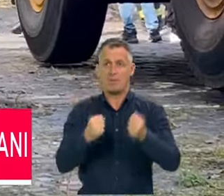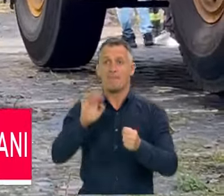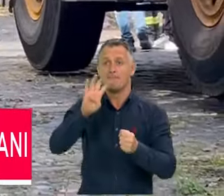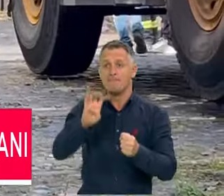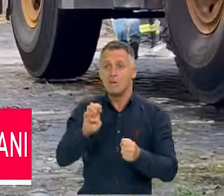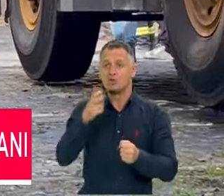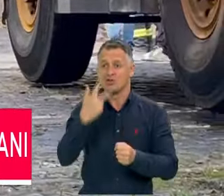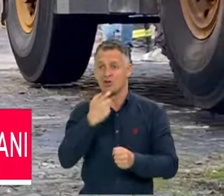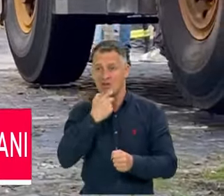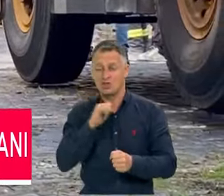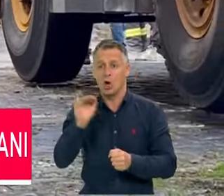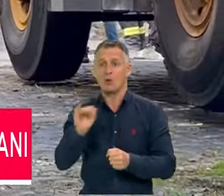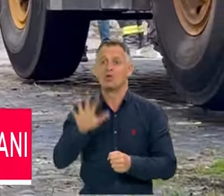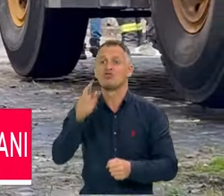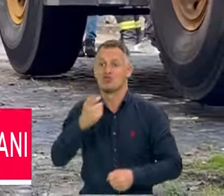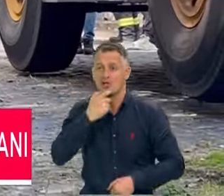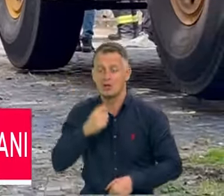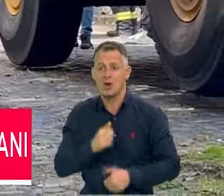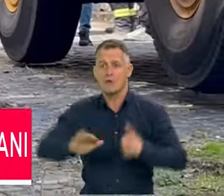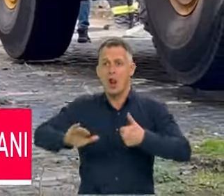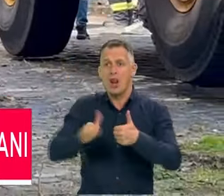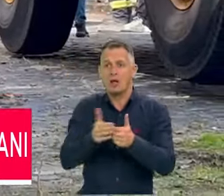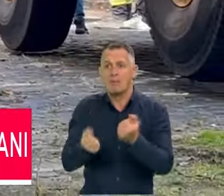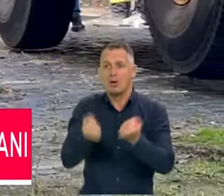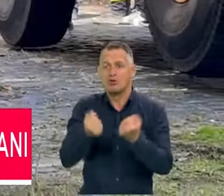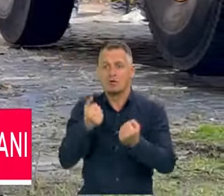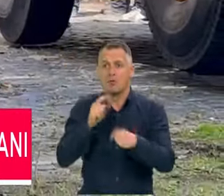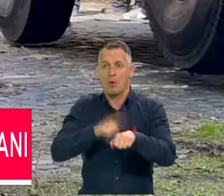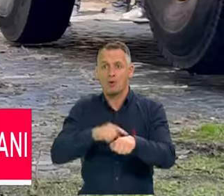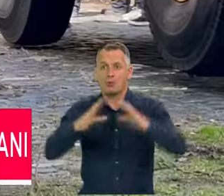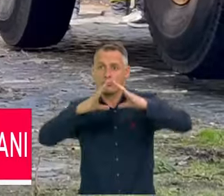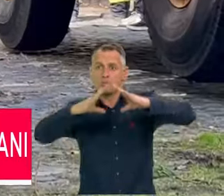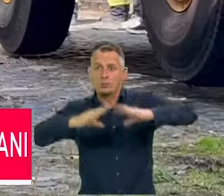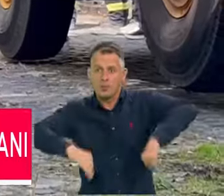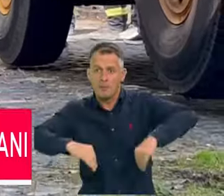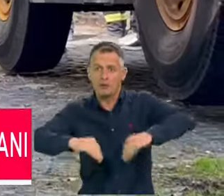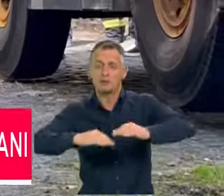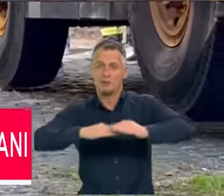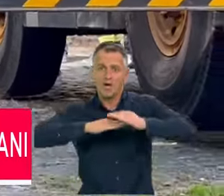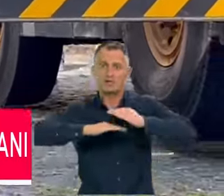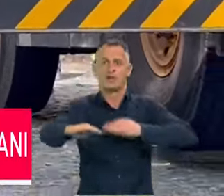de ani dar și copilul în vârstă de cinci erau lângă autovehicul în momentul surpării asfaltului